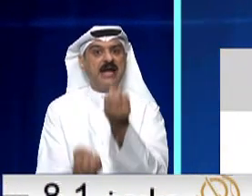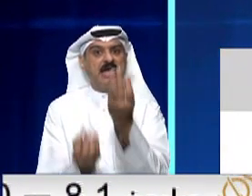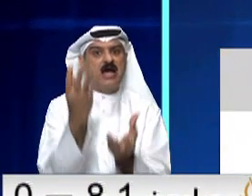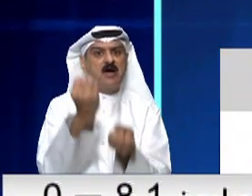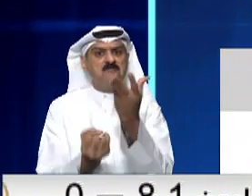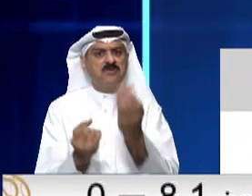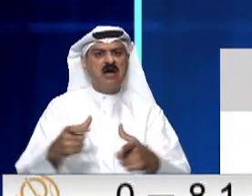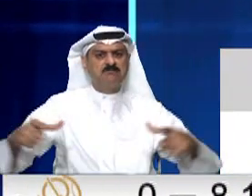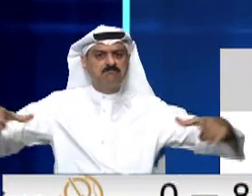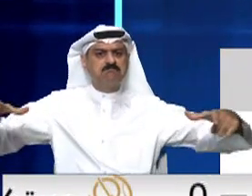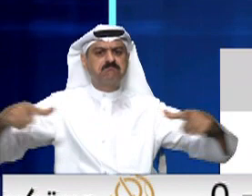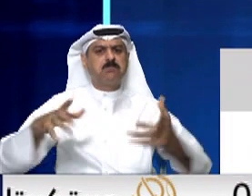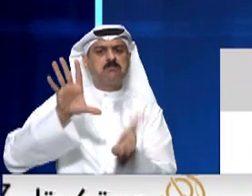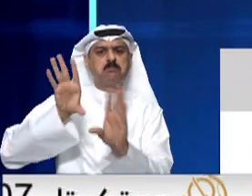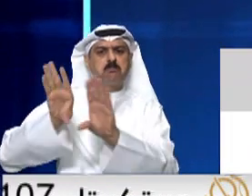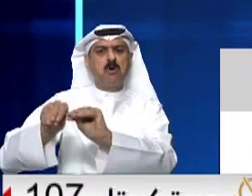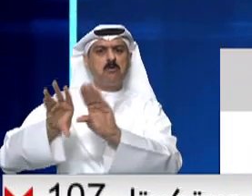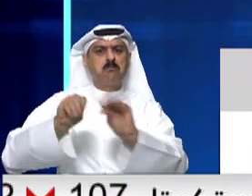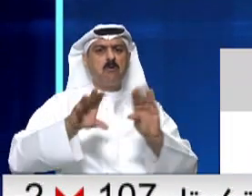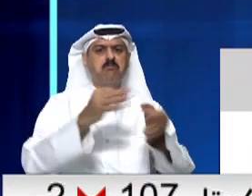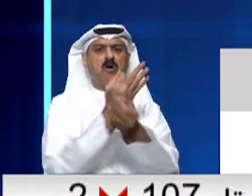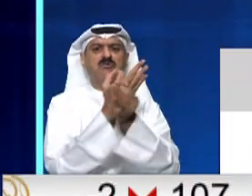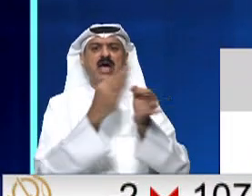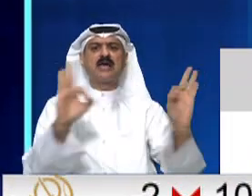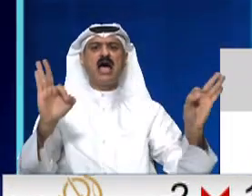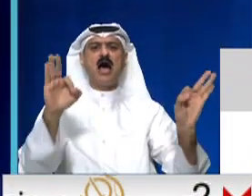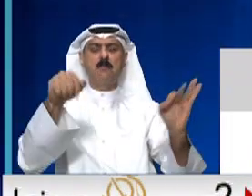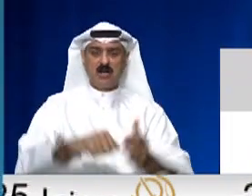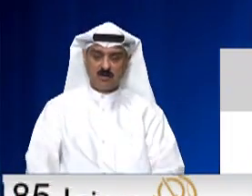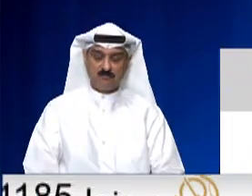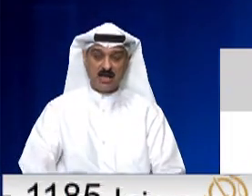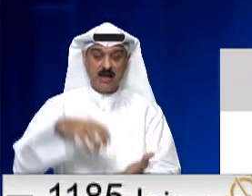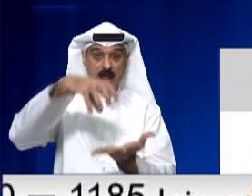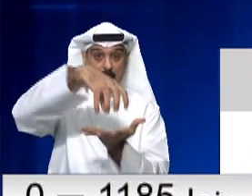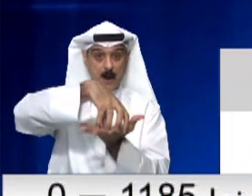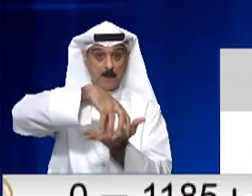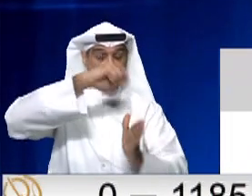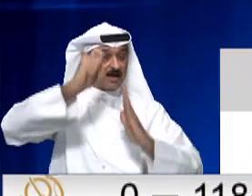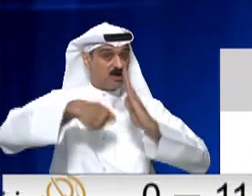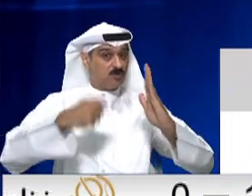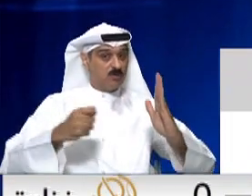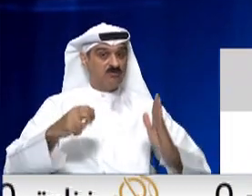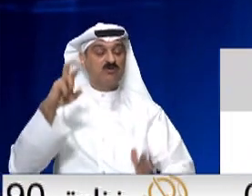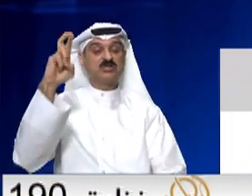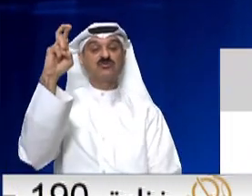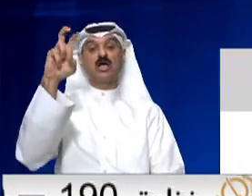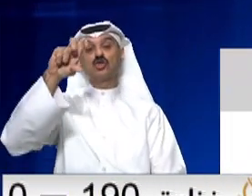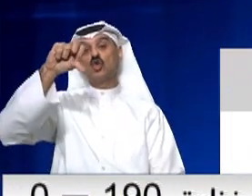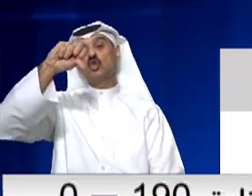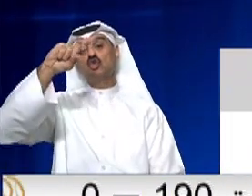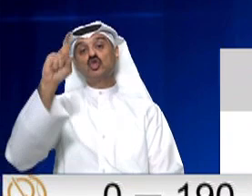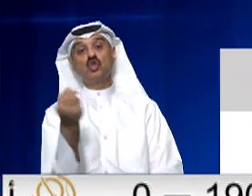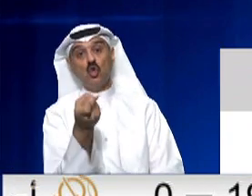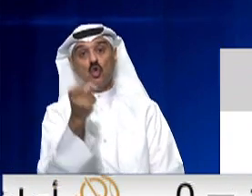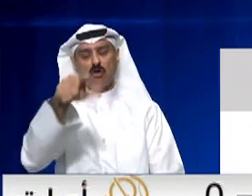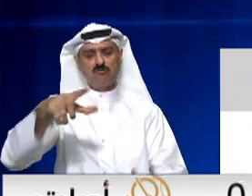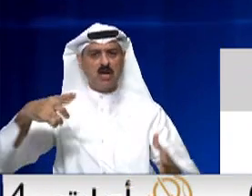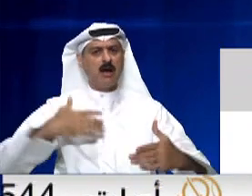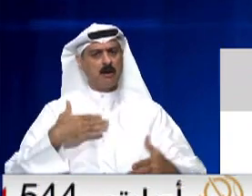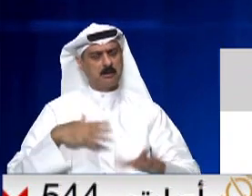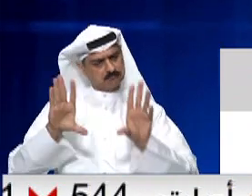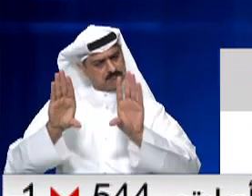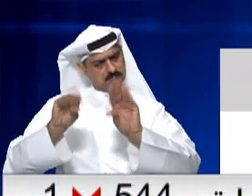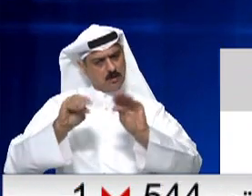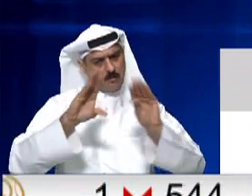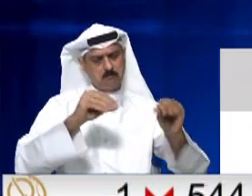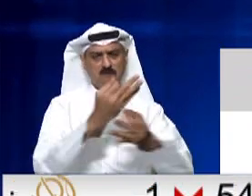وحدة رقم 12 وحدة نزع الكبريت في مصفاة الزور صباح اليوم. وأكدت كيبك أن هذا الحادث لم يؤثر